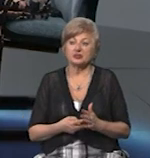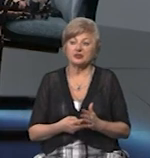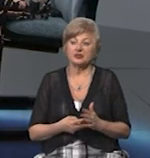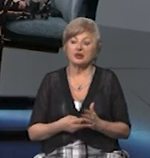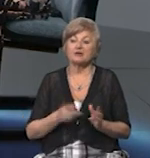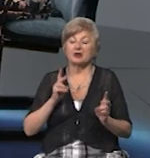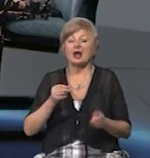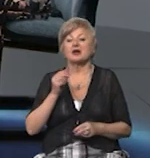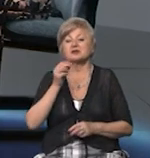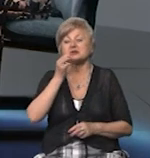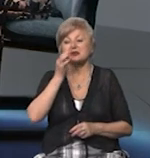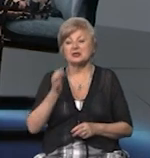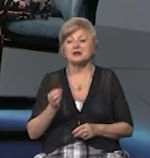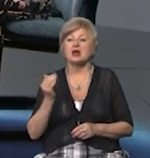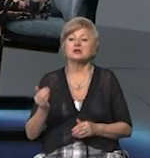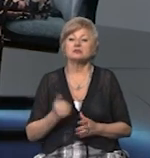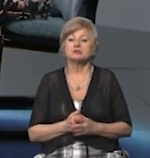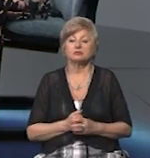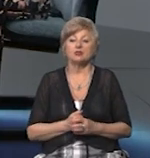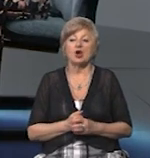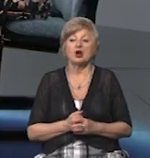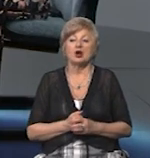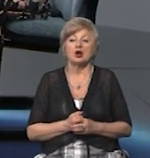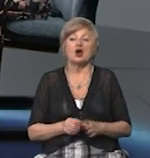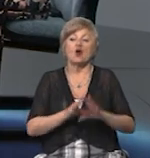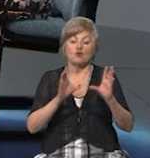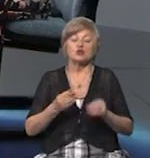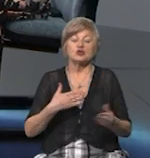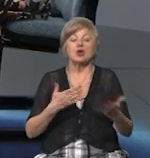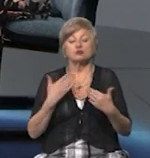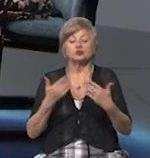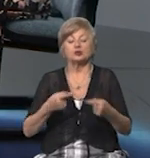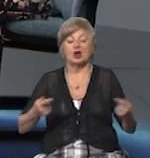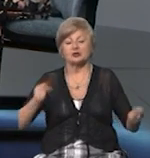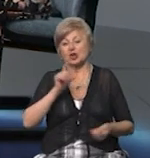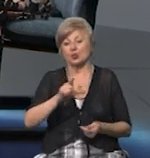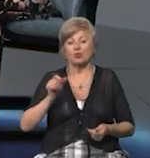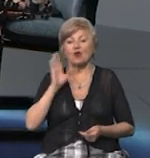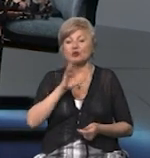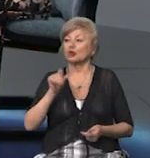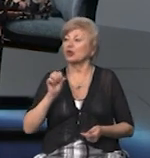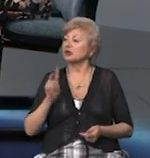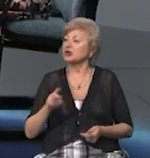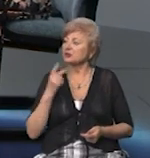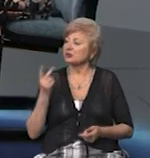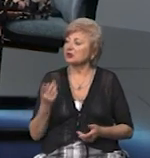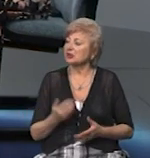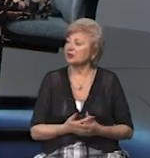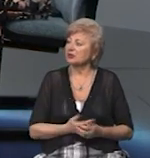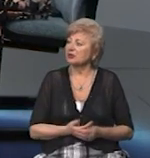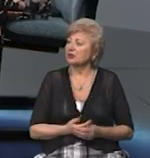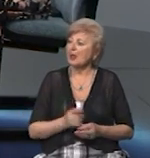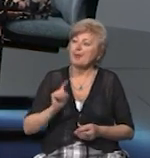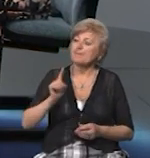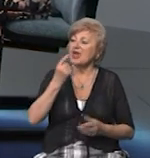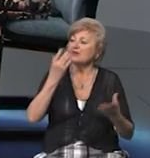мені сказали, що ну, взагалі я і спілкувався з різними людьми, там, ну, з водоканалу. Зараз бачимо ці ремонтні роботи, так? Так, да, це перший